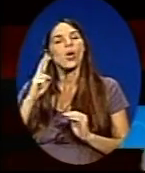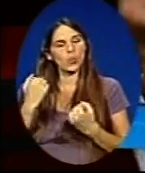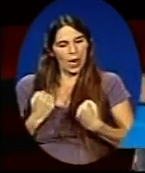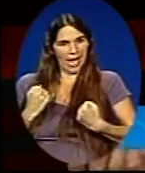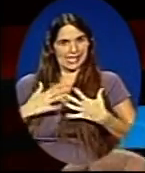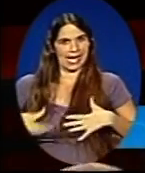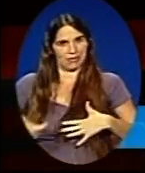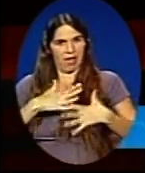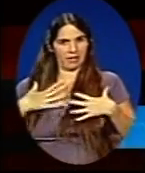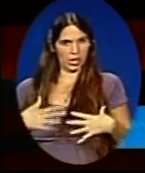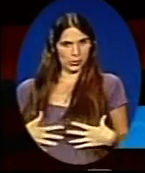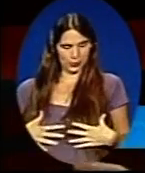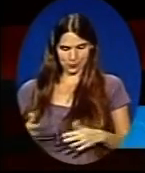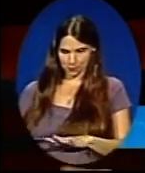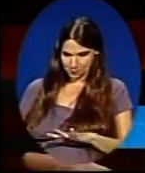החיסון.